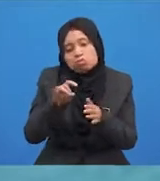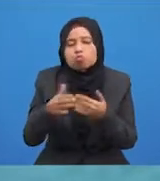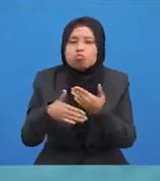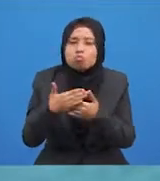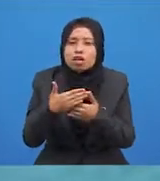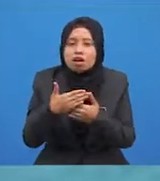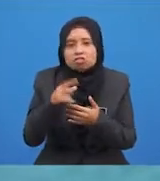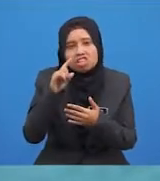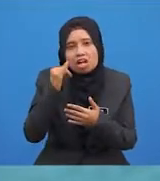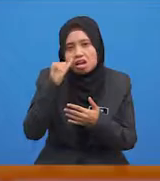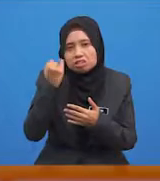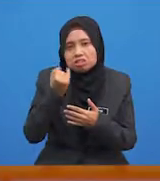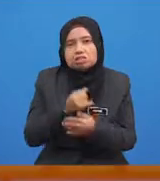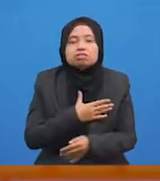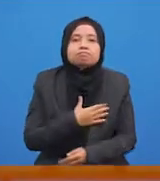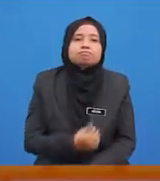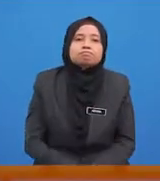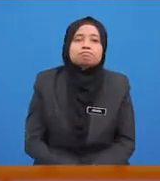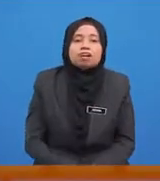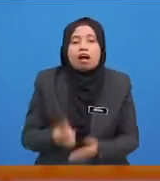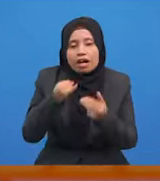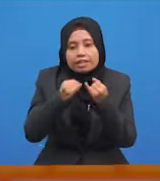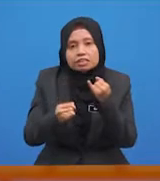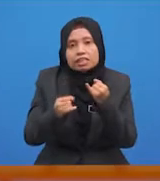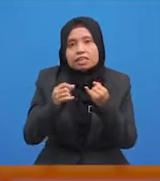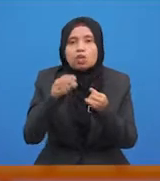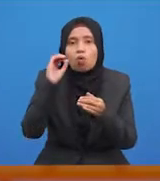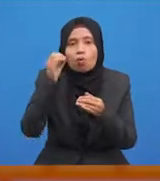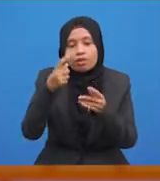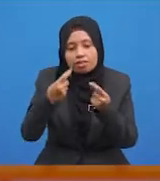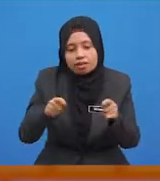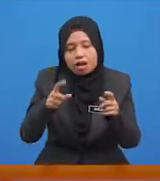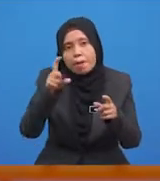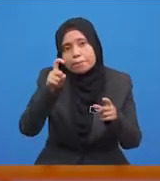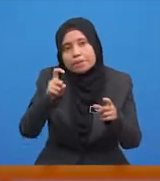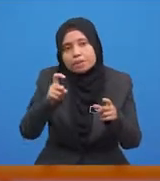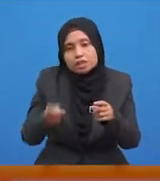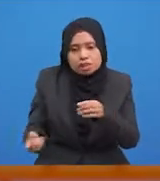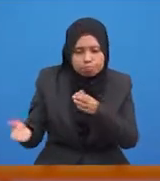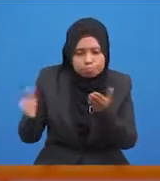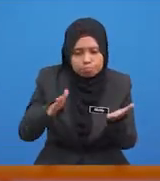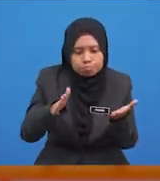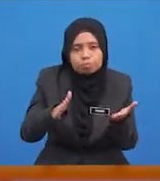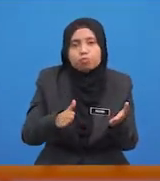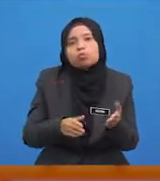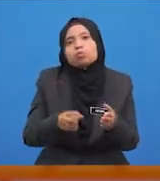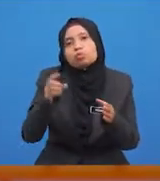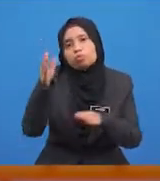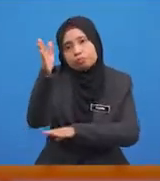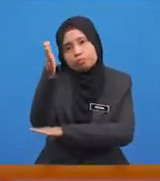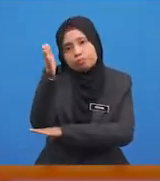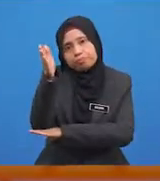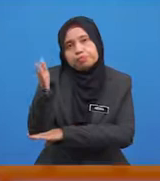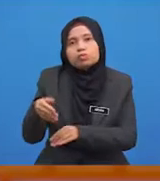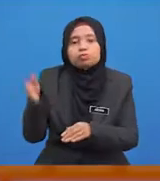hati. Akhir sekali, Oren telah mati ditimpa pokok yang tumbang di taman